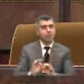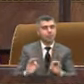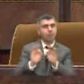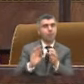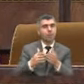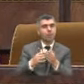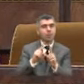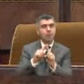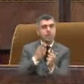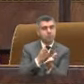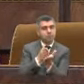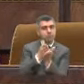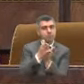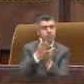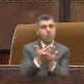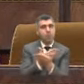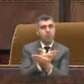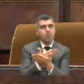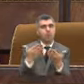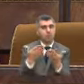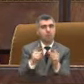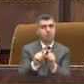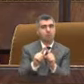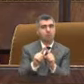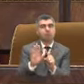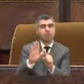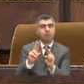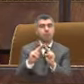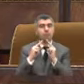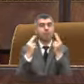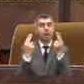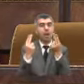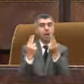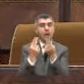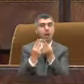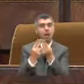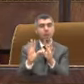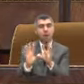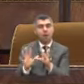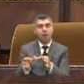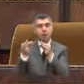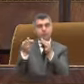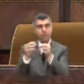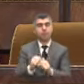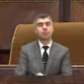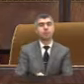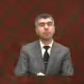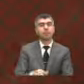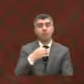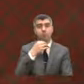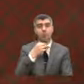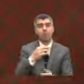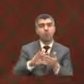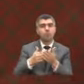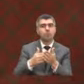الطريق الصواب الذي تناقض خبراء المكاتب العالمية في تشخيص حلوله. في إطار المقاربة